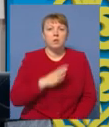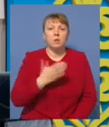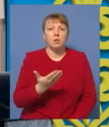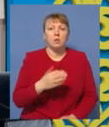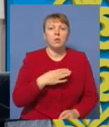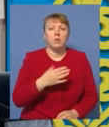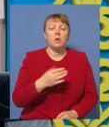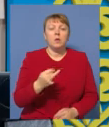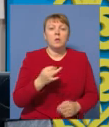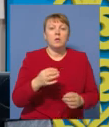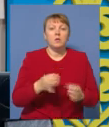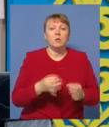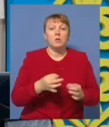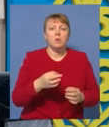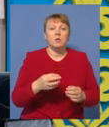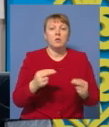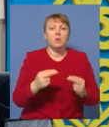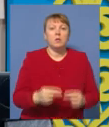да? Да, мы проверяем.